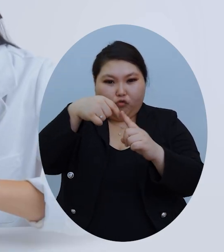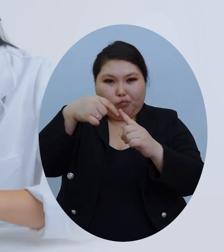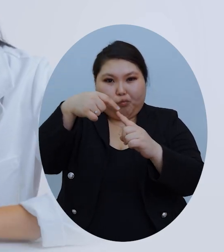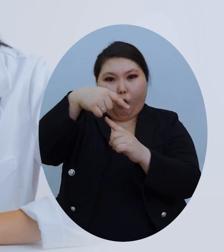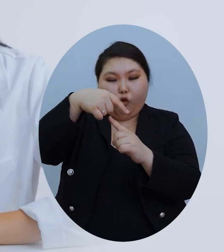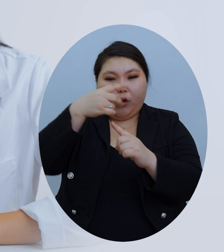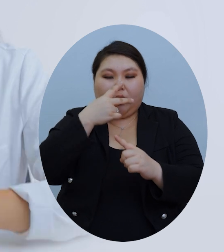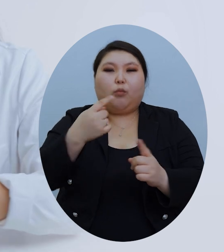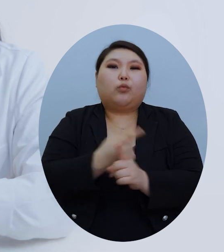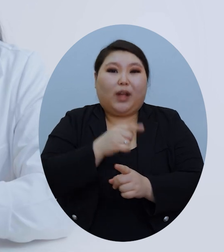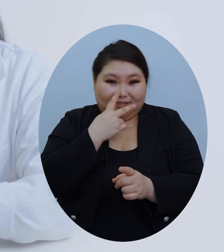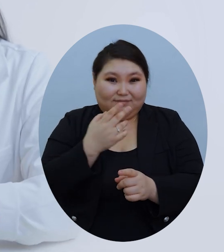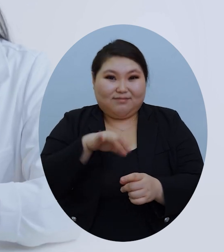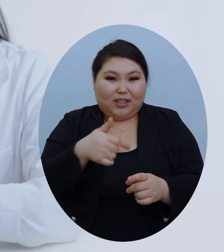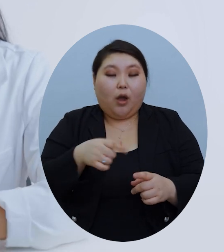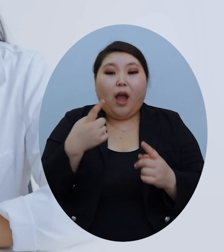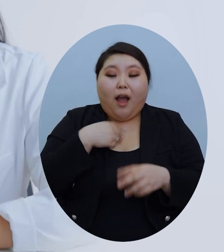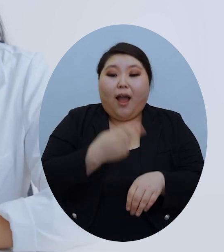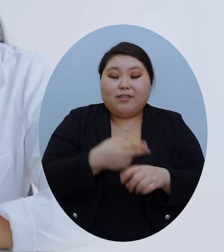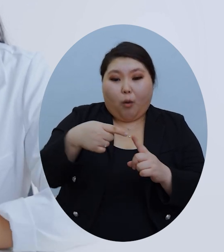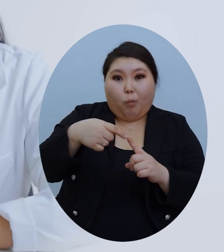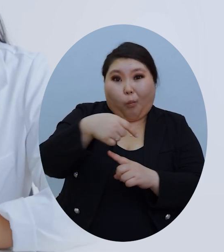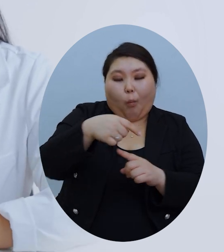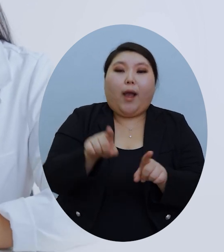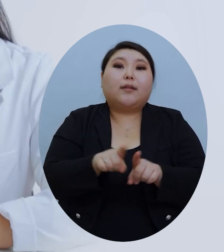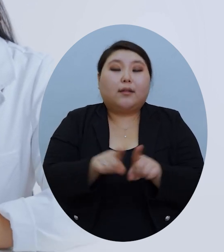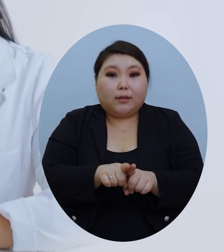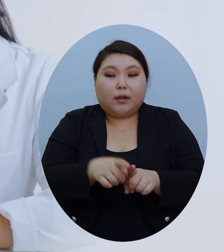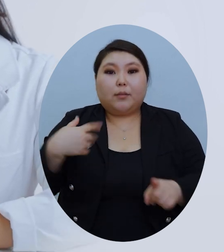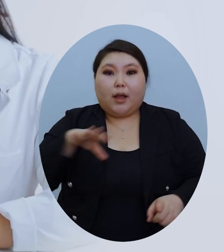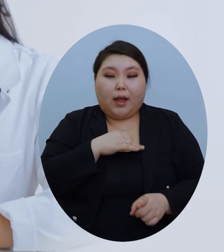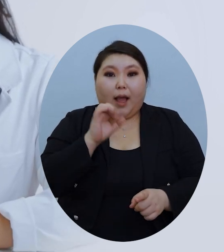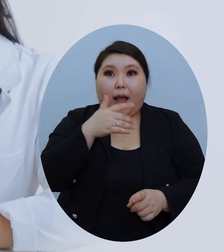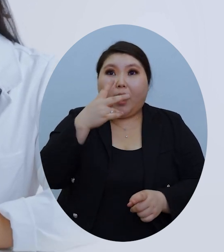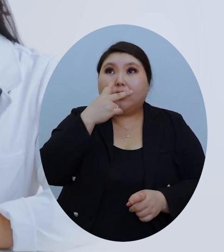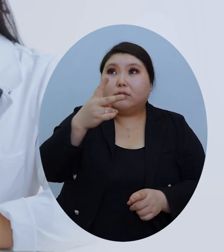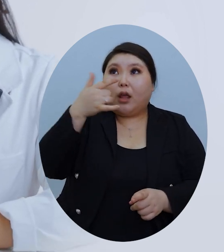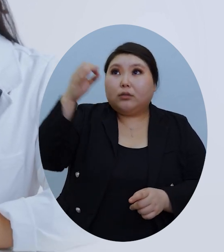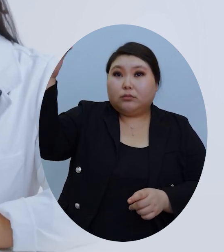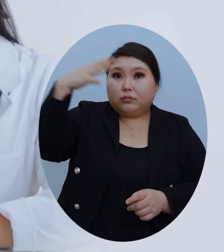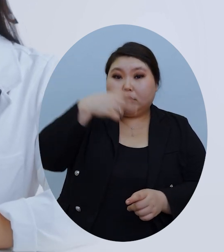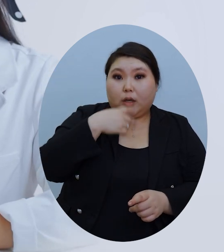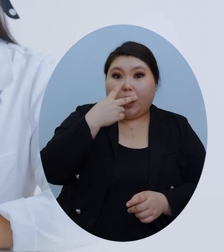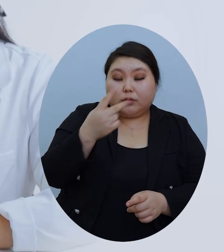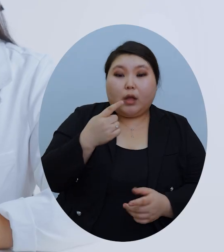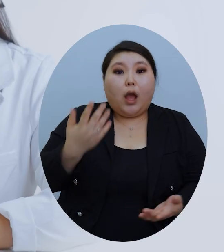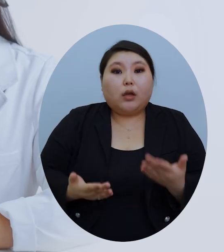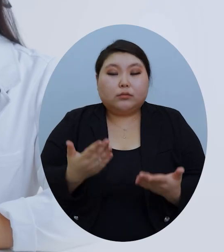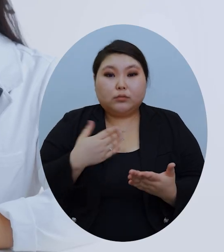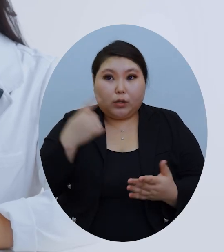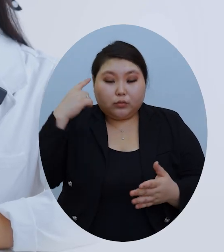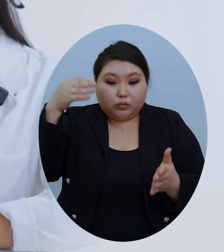буюу хугардаг гэсэн үг. Яг энэ харандаа хугарч байгаатай адилхан агаарт явж байгаа гэрлийн долгион буюу аливаа зүйл